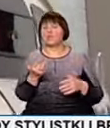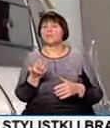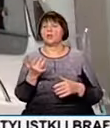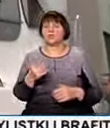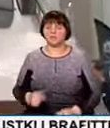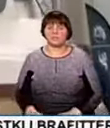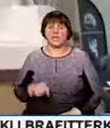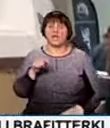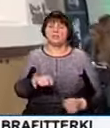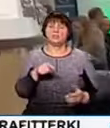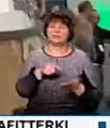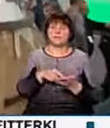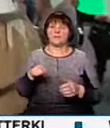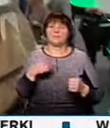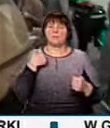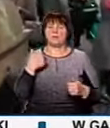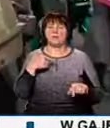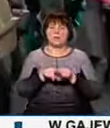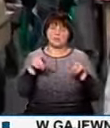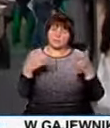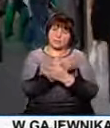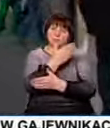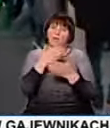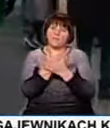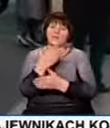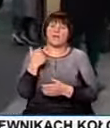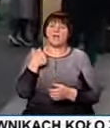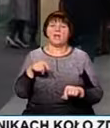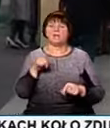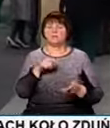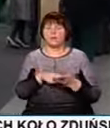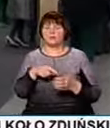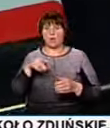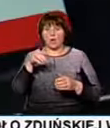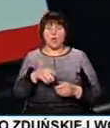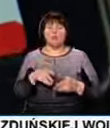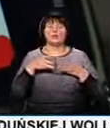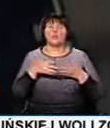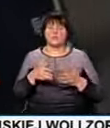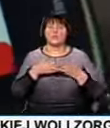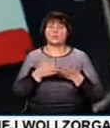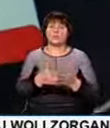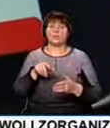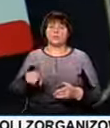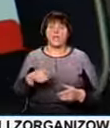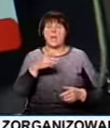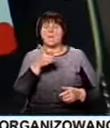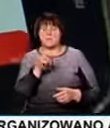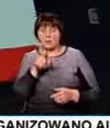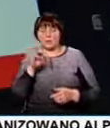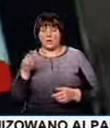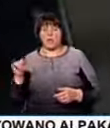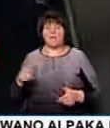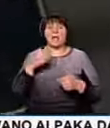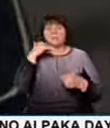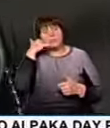Na tegorocznych targach Boat Show nie zabrakło nowinek technologicznych. Wśród nich znalazła się na przykład łódź motorowa, którą można sterować przy pomocy telefonu komórkowego. Ta